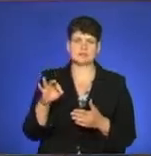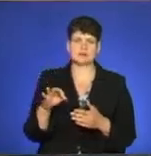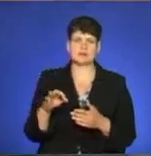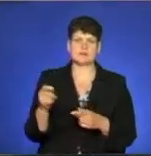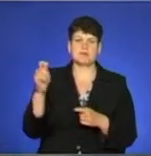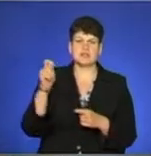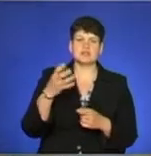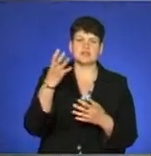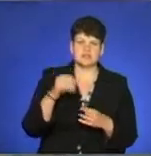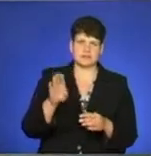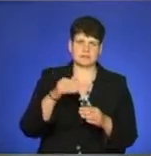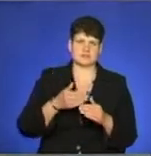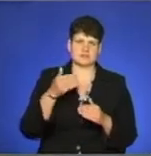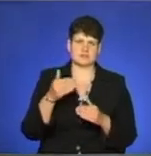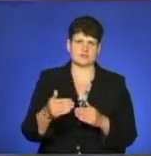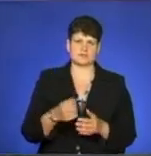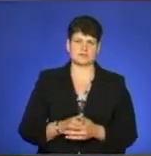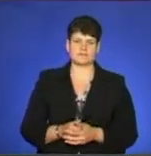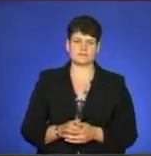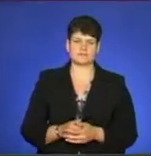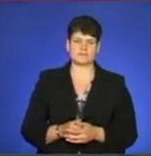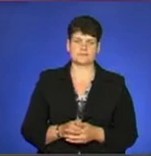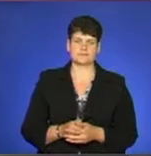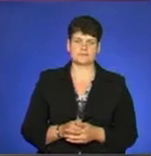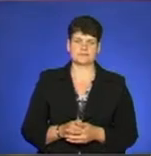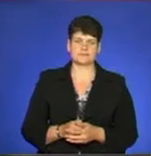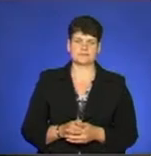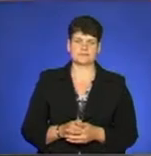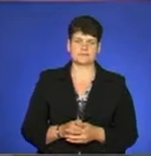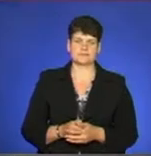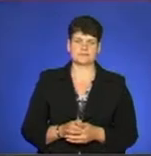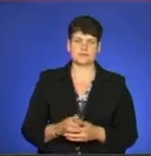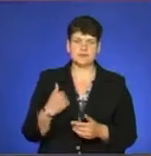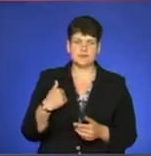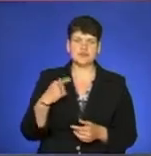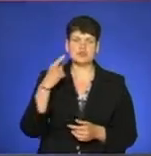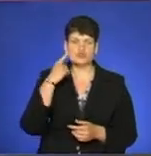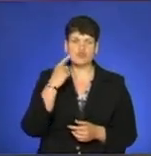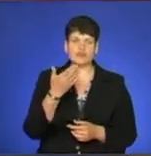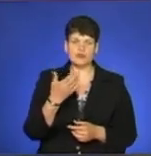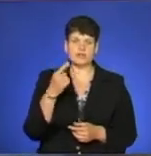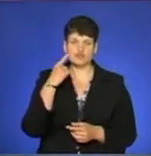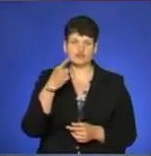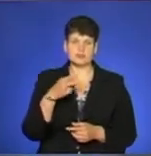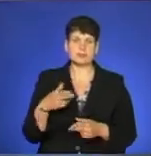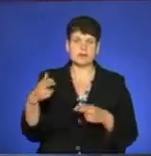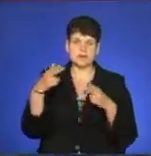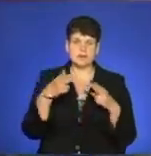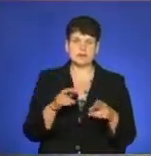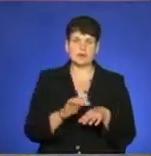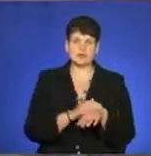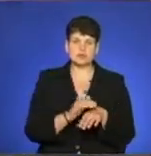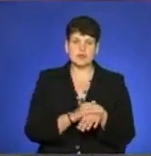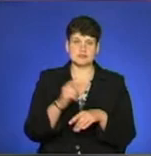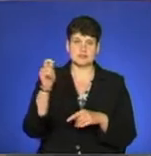значно пізніше. Далі без коментарів. Діти! Ми чуємо, а ви чуєте? Діти, будь